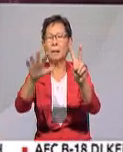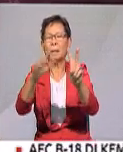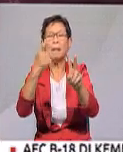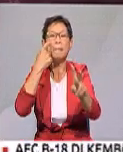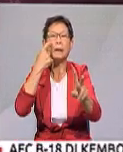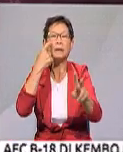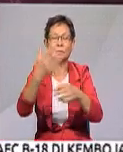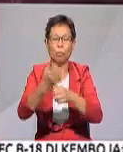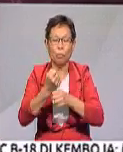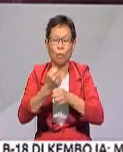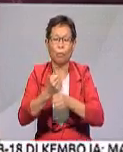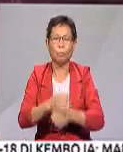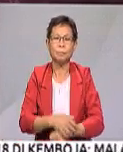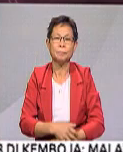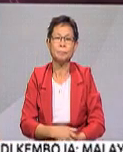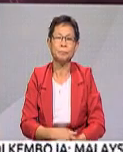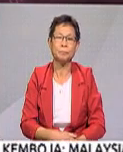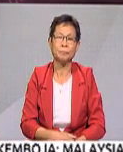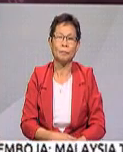235 mata.